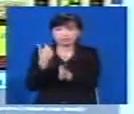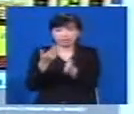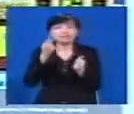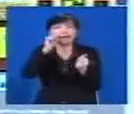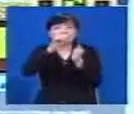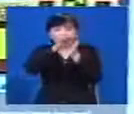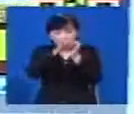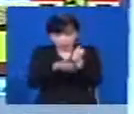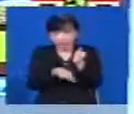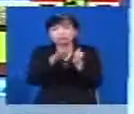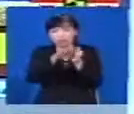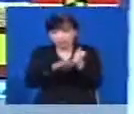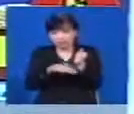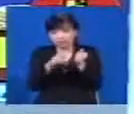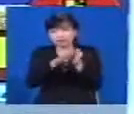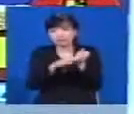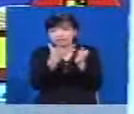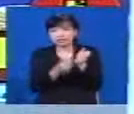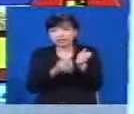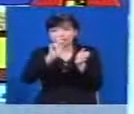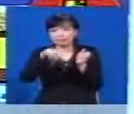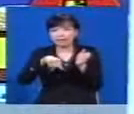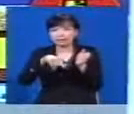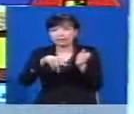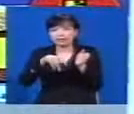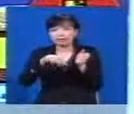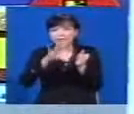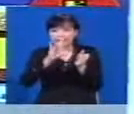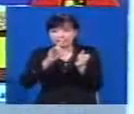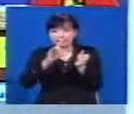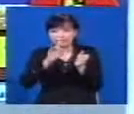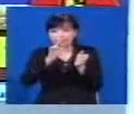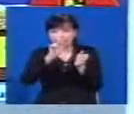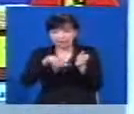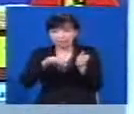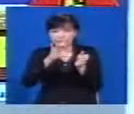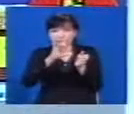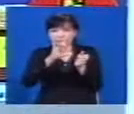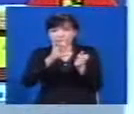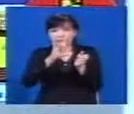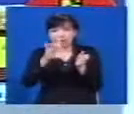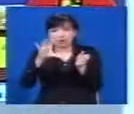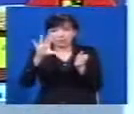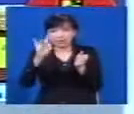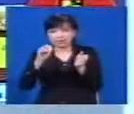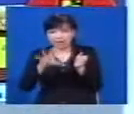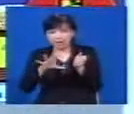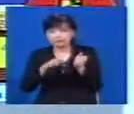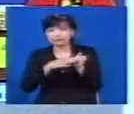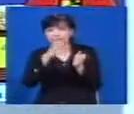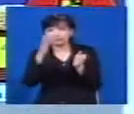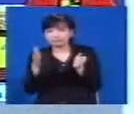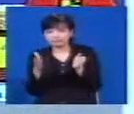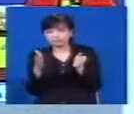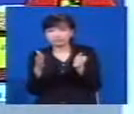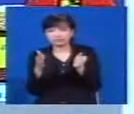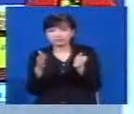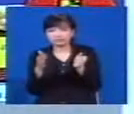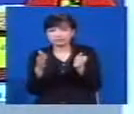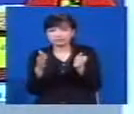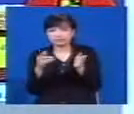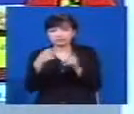แล้วอยู่ในขาลงน้ำเหลือ 1,080 ครับ เพราะฉะนั้นจุดที่เข้ากรุงเทพเนี่ย 1,000 รวมกับแม่น้ำป่าสักแล้วเนี่ยประมาณ 2,000